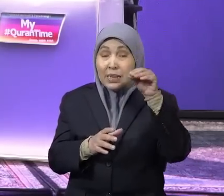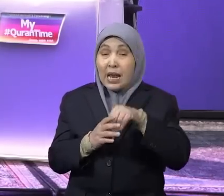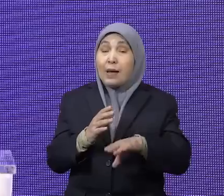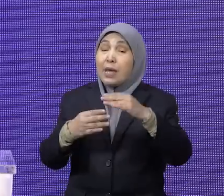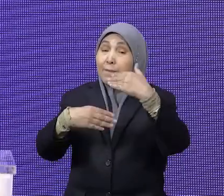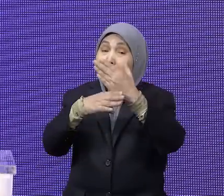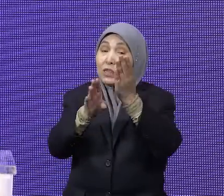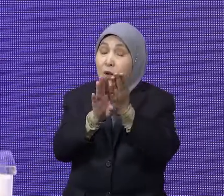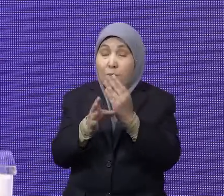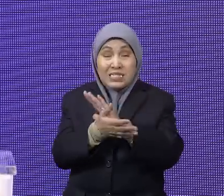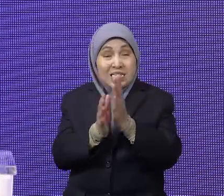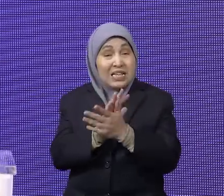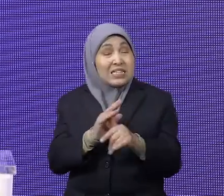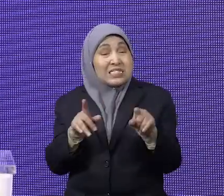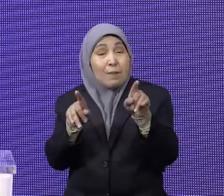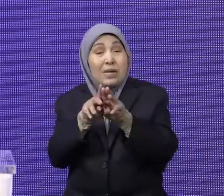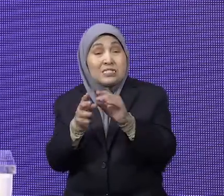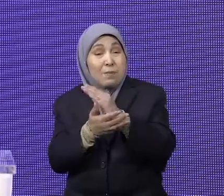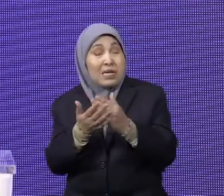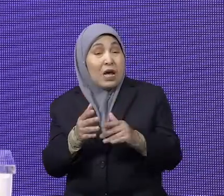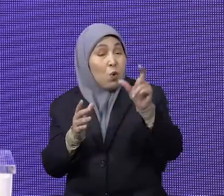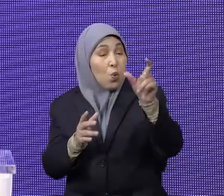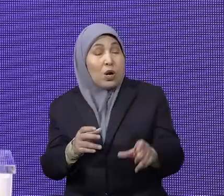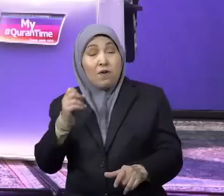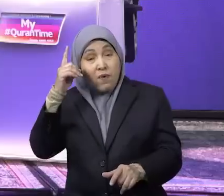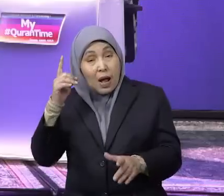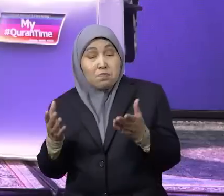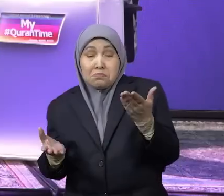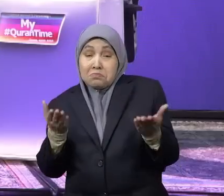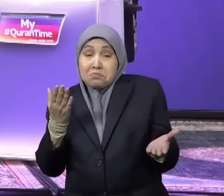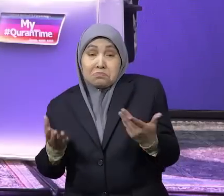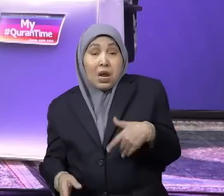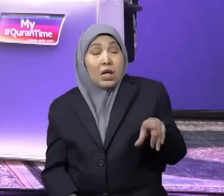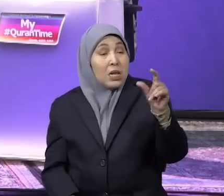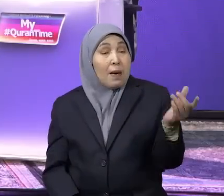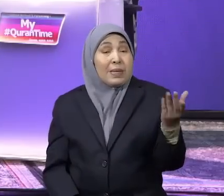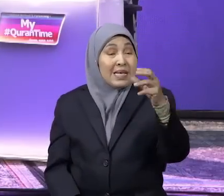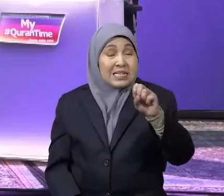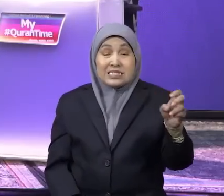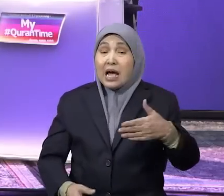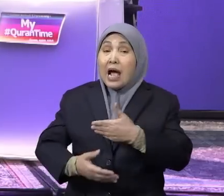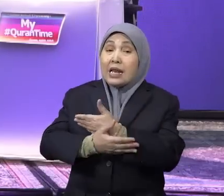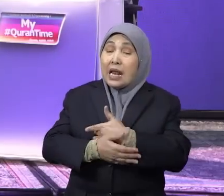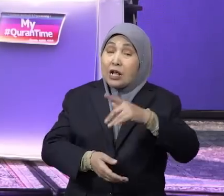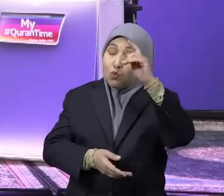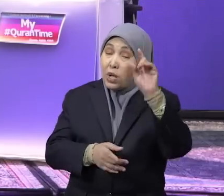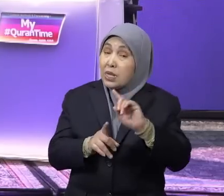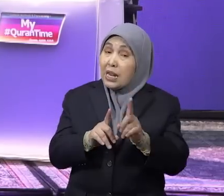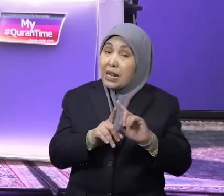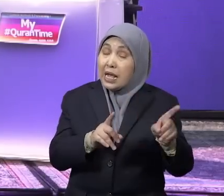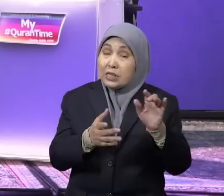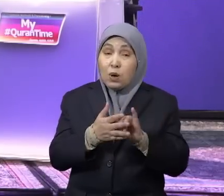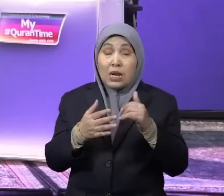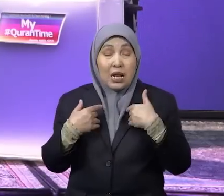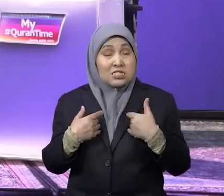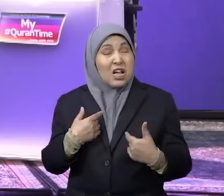dalam yang membentuk menjadikan seperti mana yang sebahagian orang faham. Mungkin dia katakan Nabi Isa ini adalah anak Tuhan dan